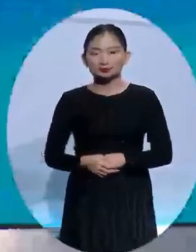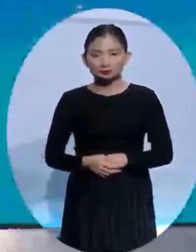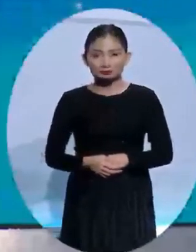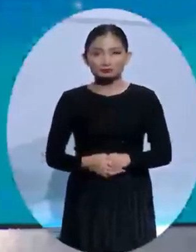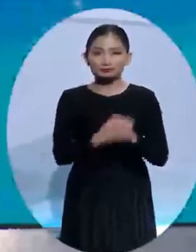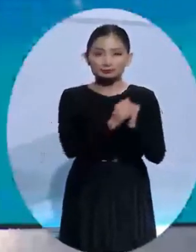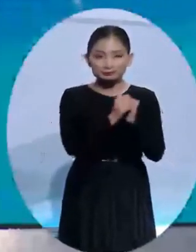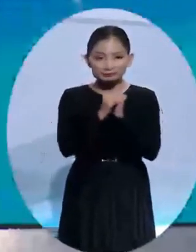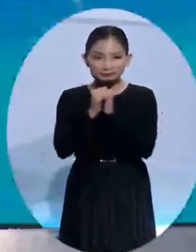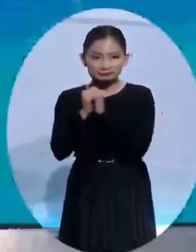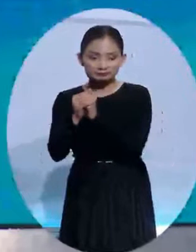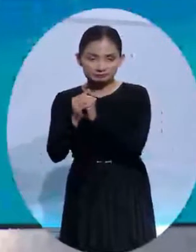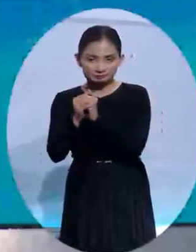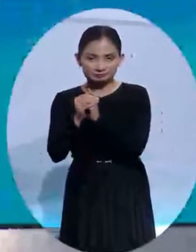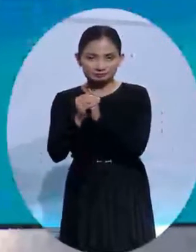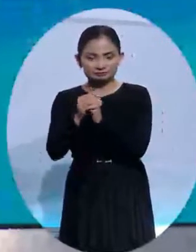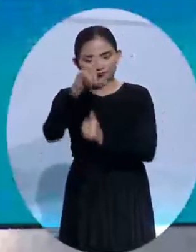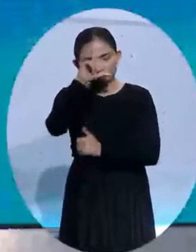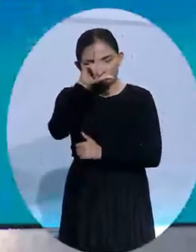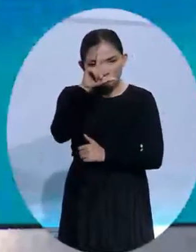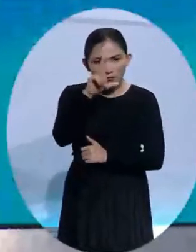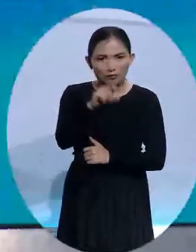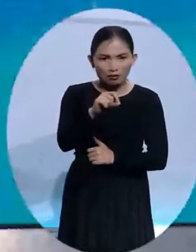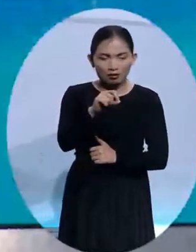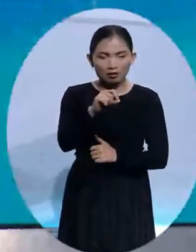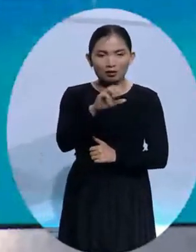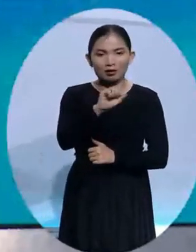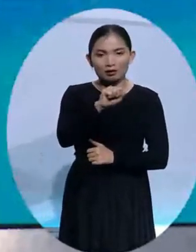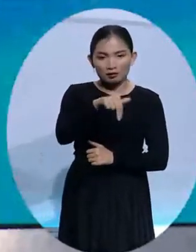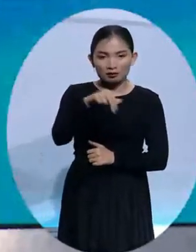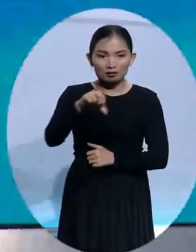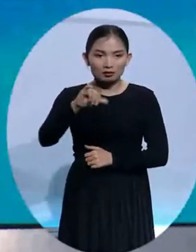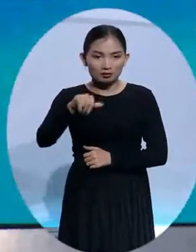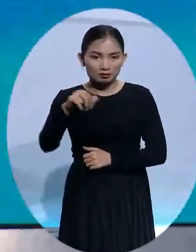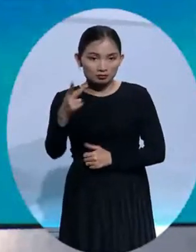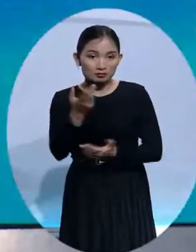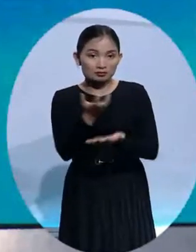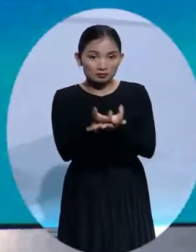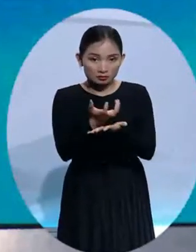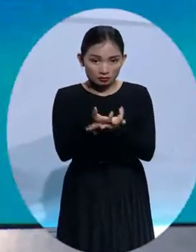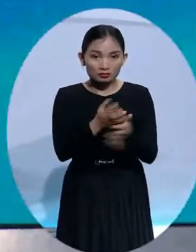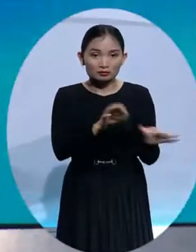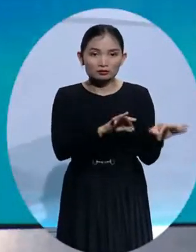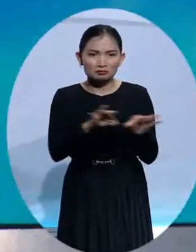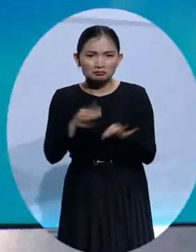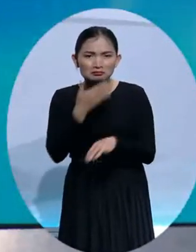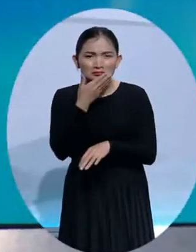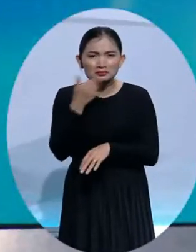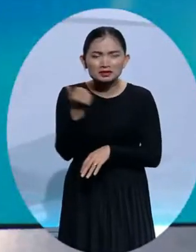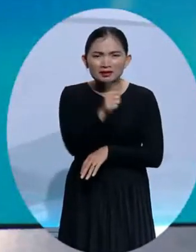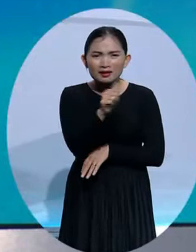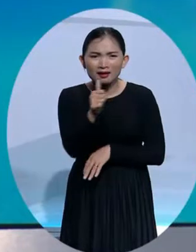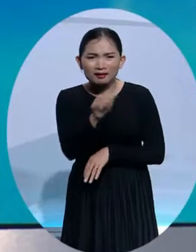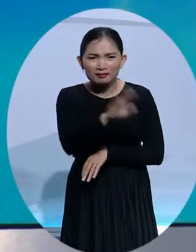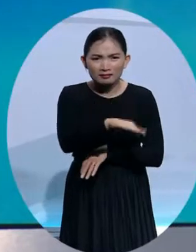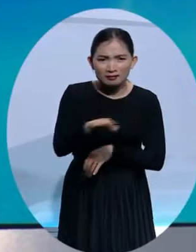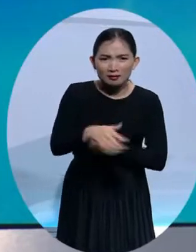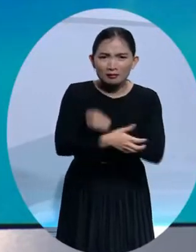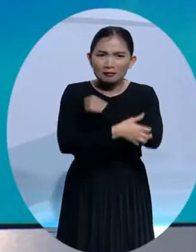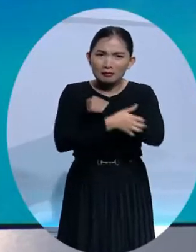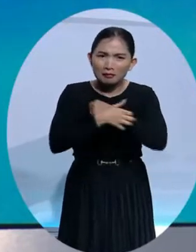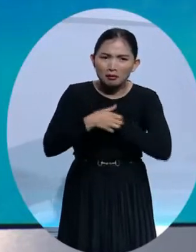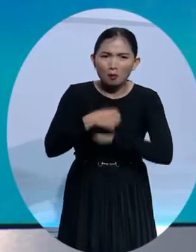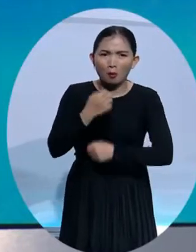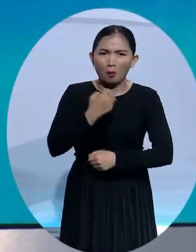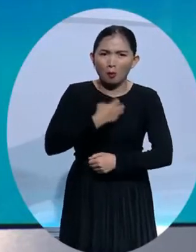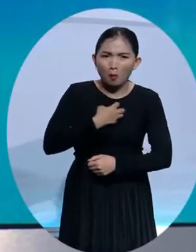Thưa quý vị, góp phần thực hiện chăm lo an sinh xã hội của Thành phố Hồ Chí Minh, đặc biệt là trẻ em có hoàn cảnh khó khăn, trẻ mồ côi do dịch bệnh Covid-19.